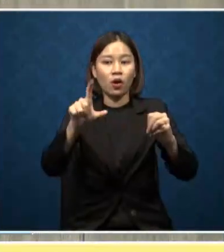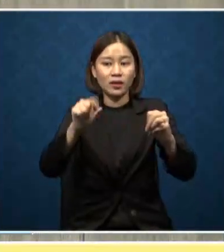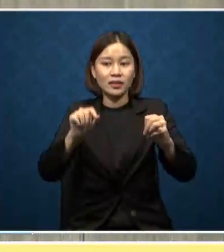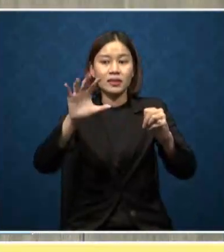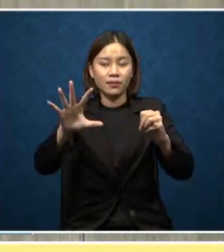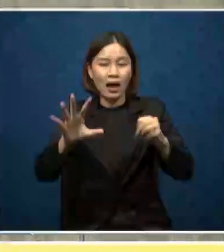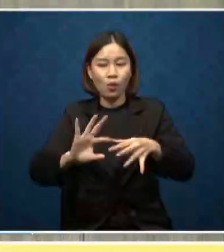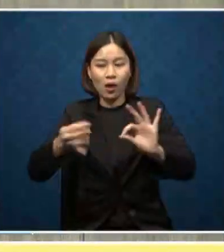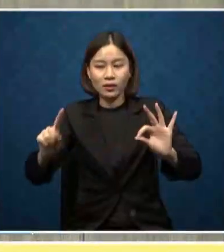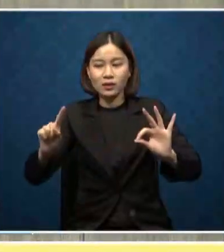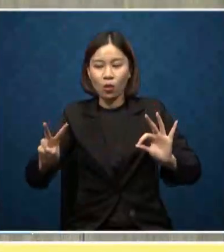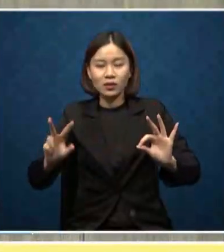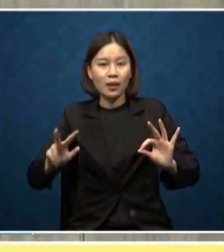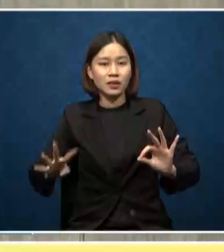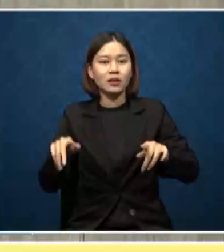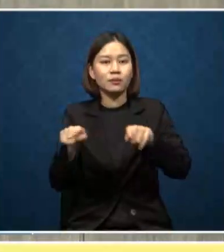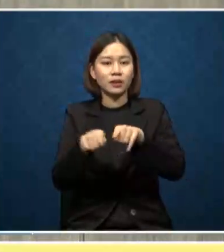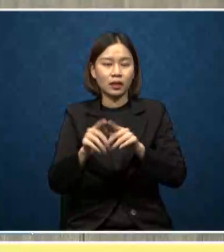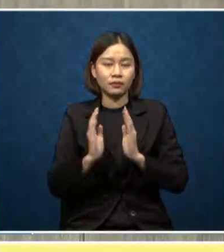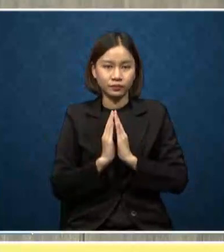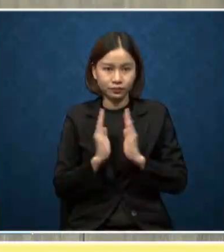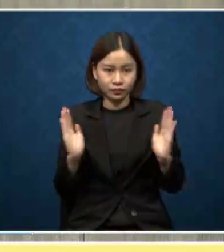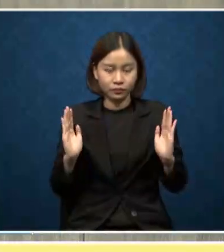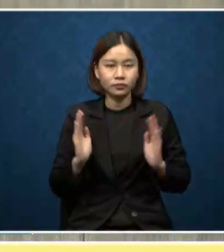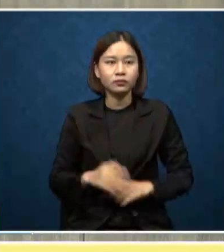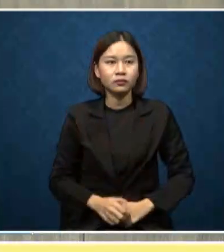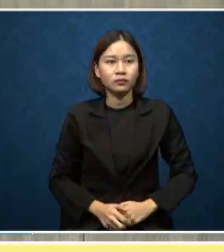12 234เช่นเดิมครับกราบขอบพระคุณครับท่านประธานขอบคุณครับ